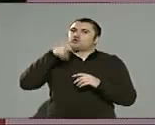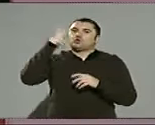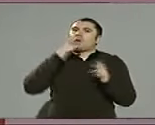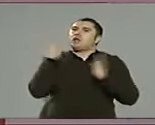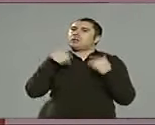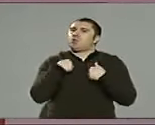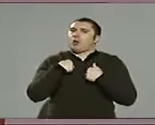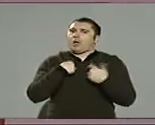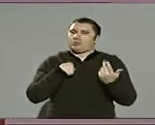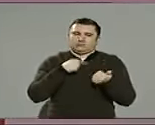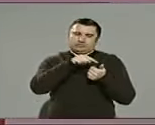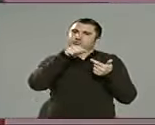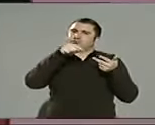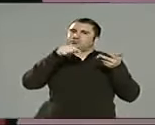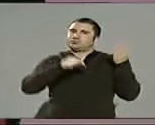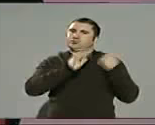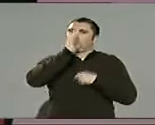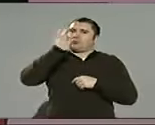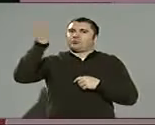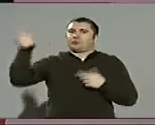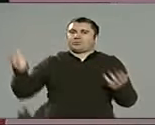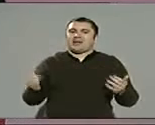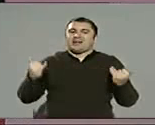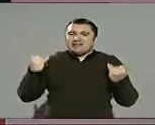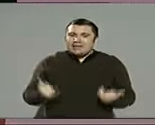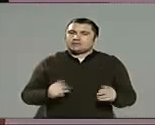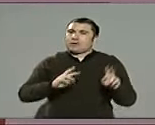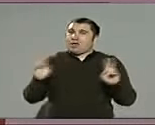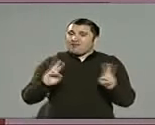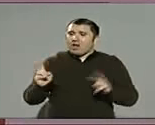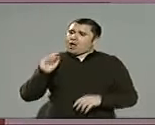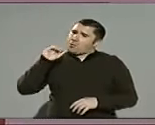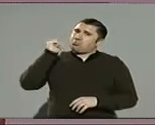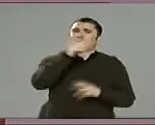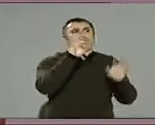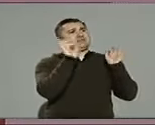Und nun bitten wir diejenigen, denen es besonders